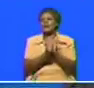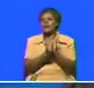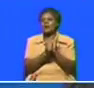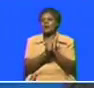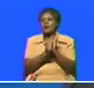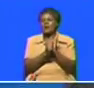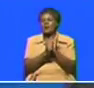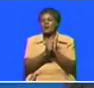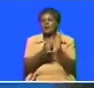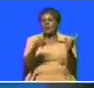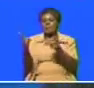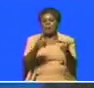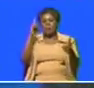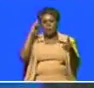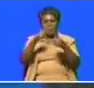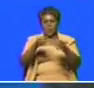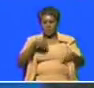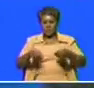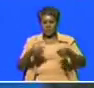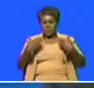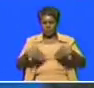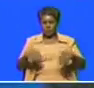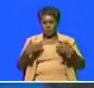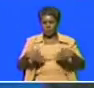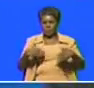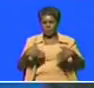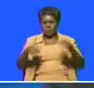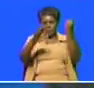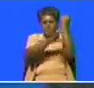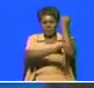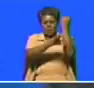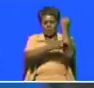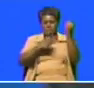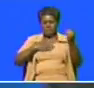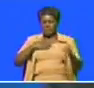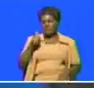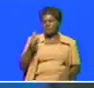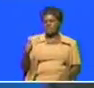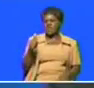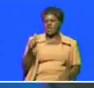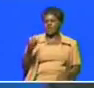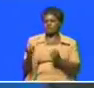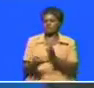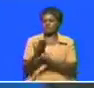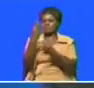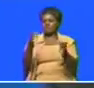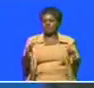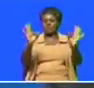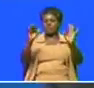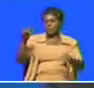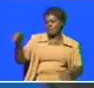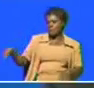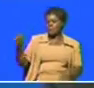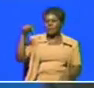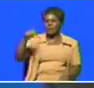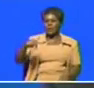Na msafara unaolenga walemavu ama jamii ya walemavu nchini almaarufu ni Kofiti ulizinduliwa rasmi mapema hii leo